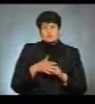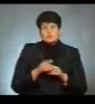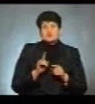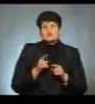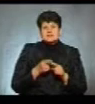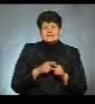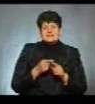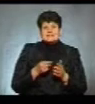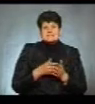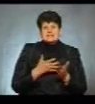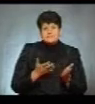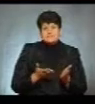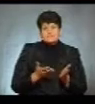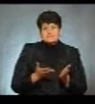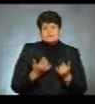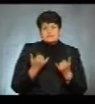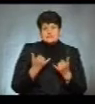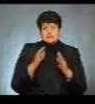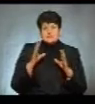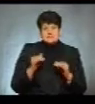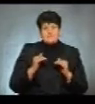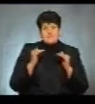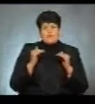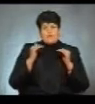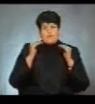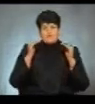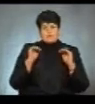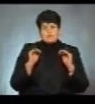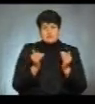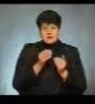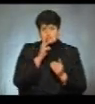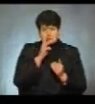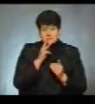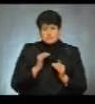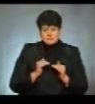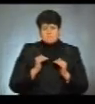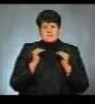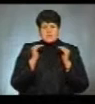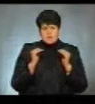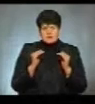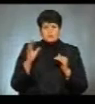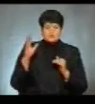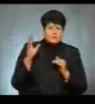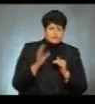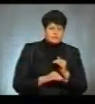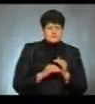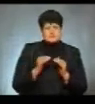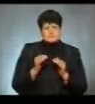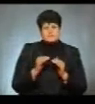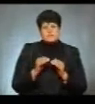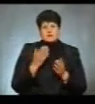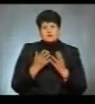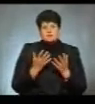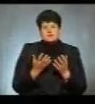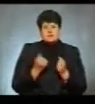ціни. Зараз пішло все вгору, мінімальна зарплата піднялася. Ну, все буквально. І якщо ми